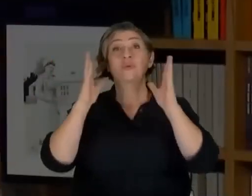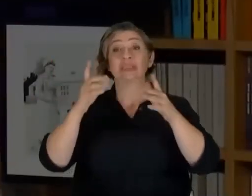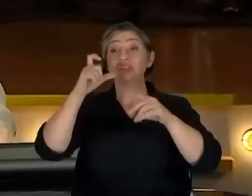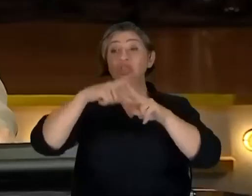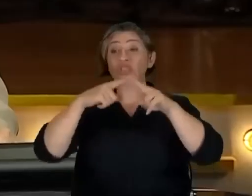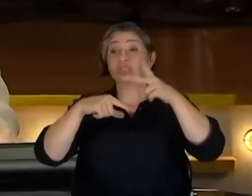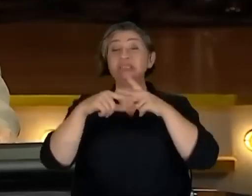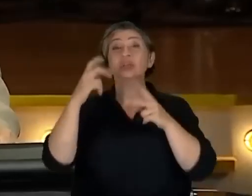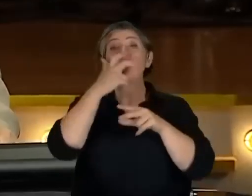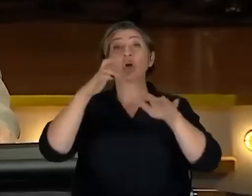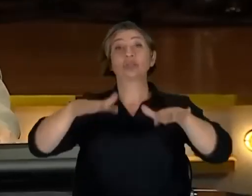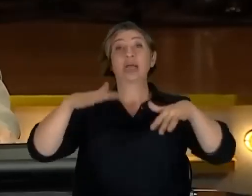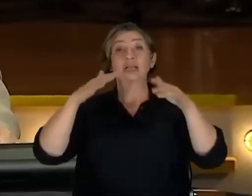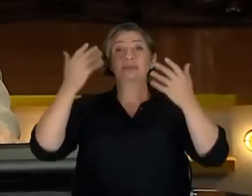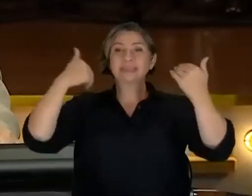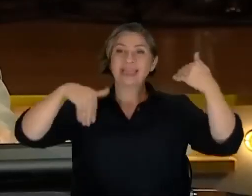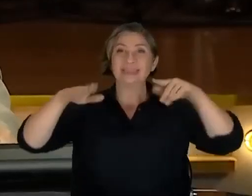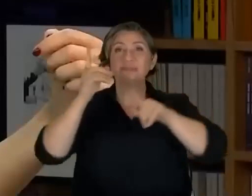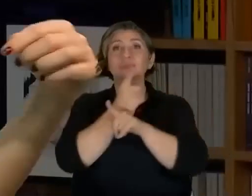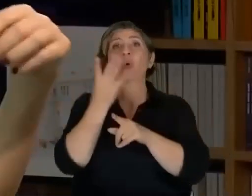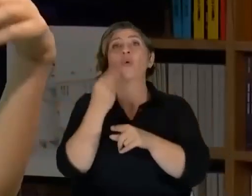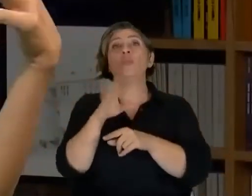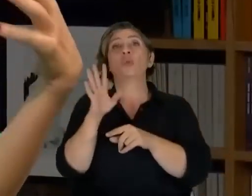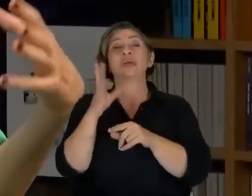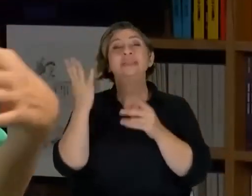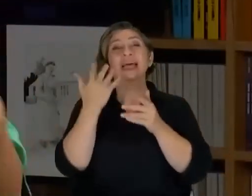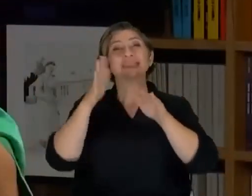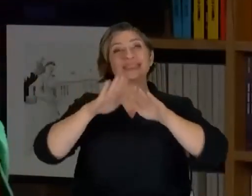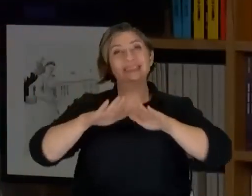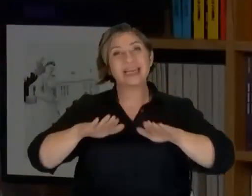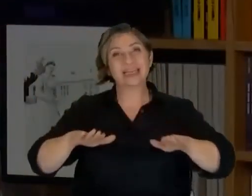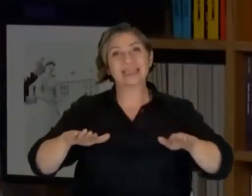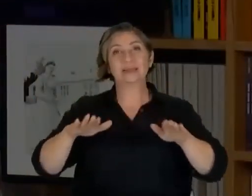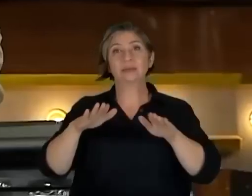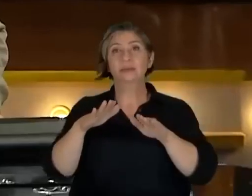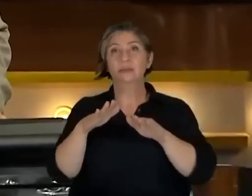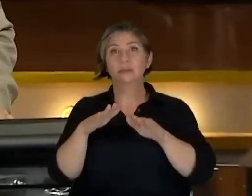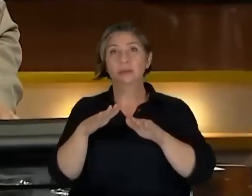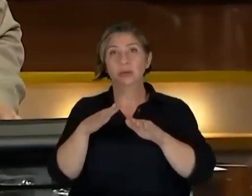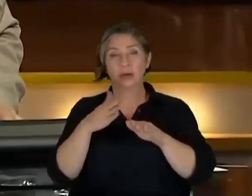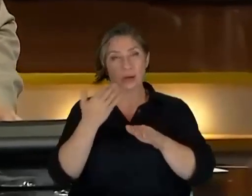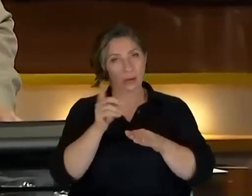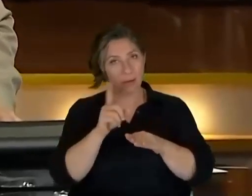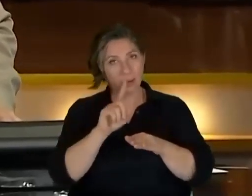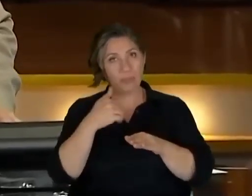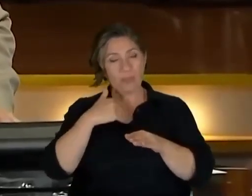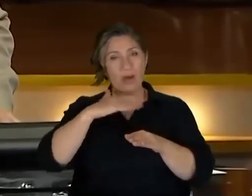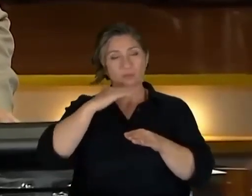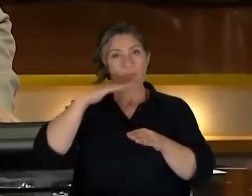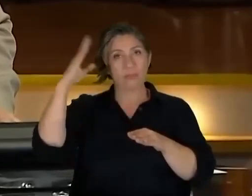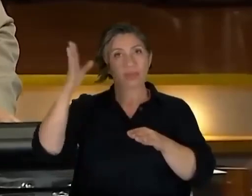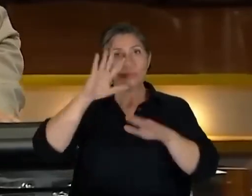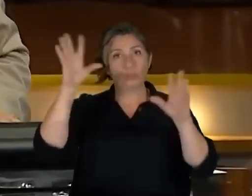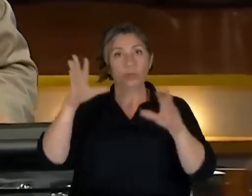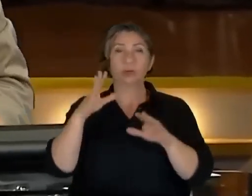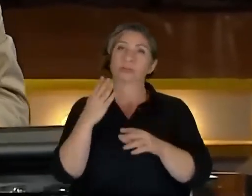caz konserlerinde hani çıkıp böyle danslar falan olmuyor. Daha sakin yok bir ya, şekilde dinleniyor. Ya benim Avrupa'da gittiğim